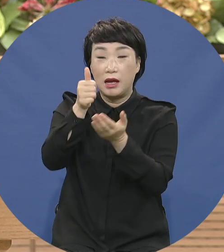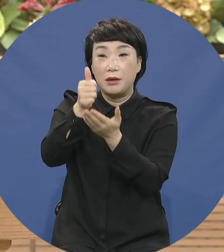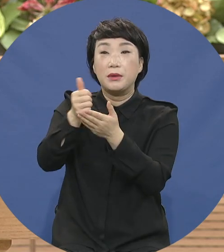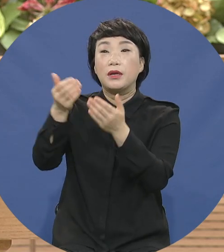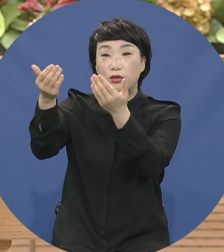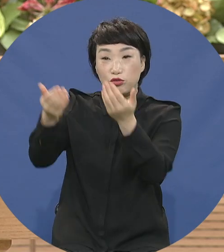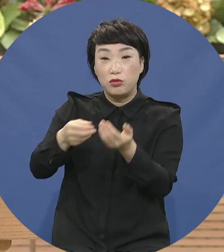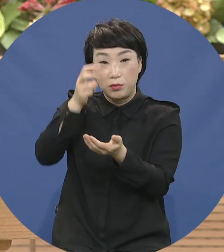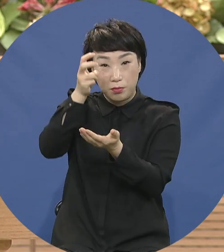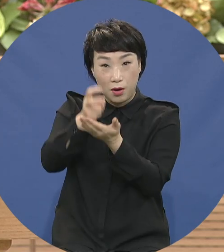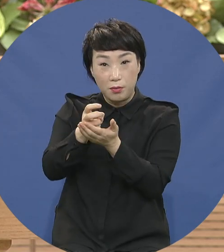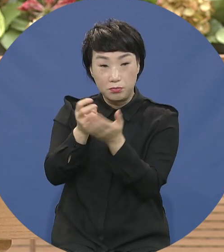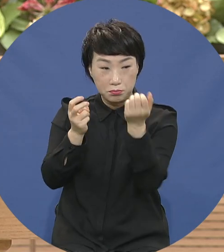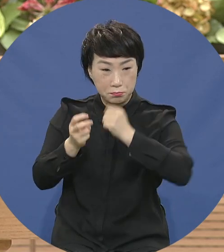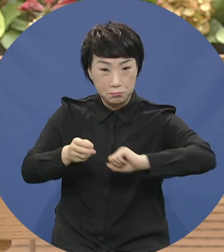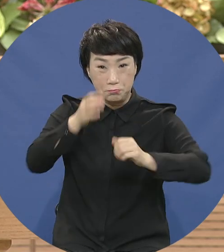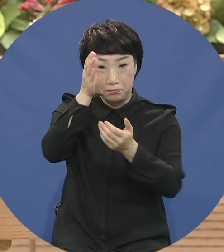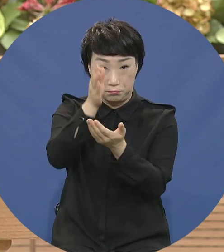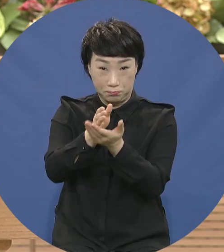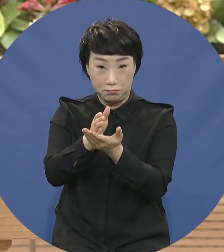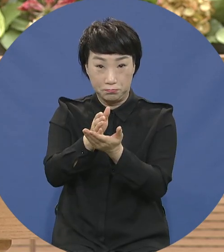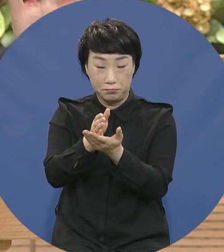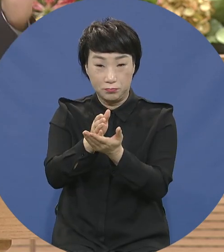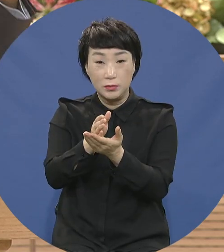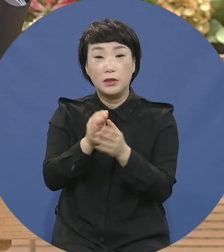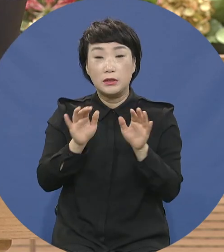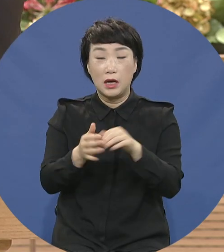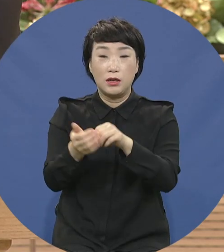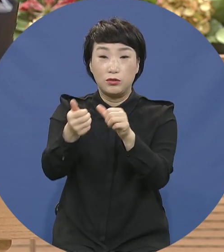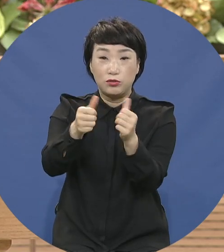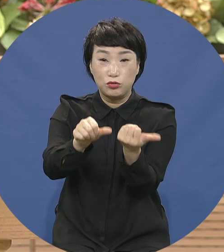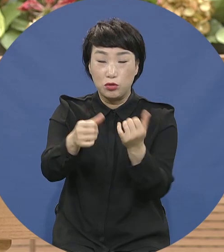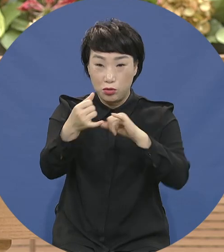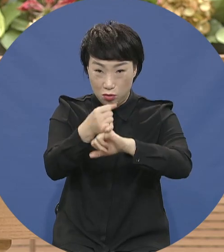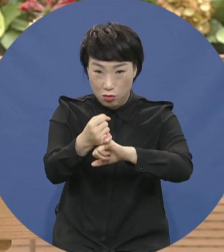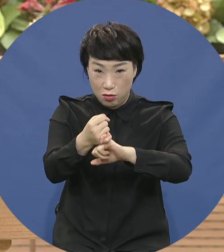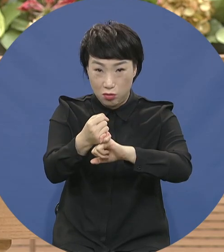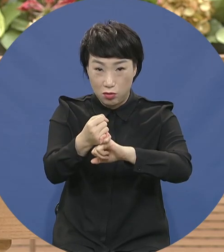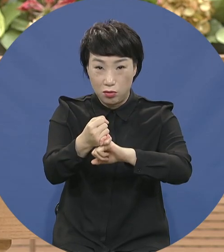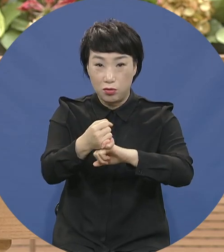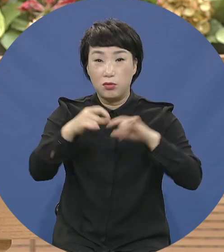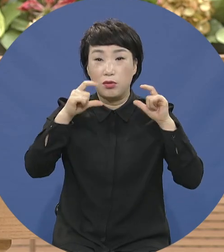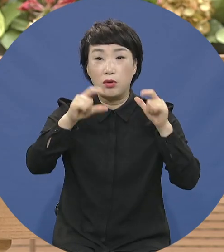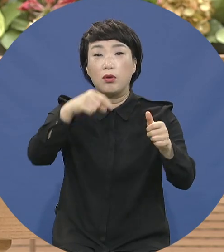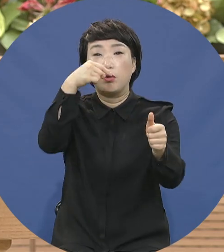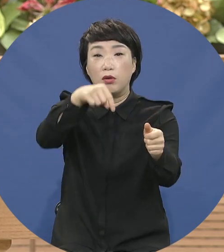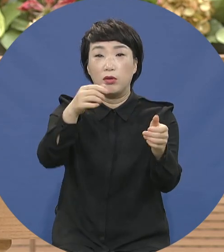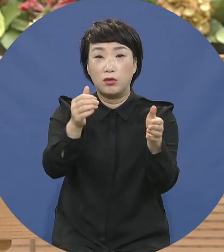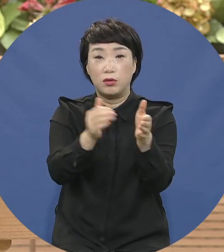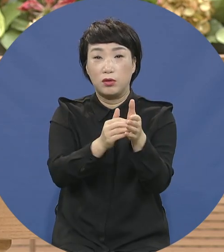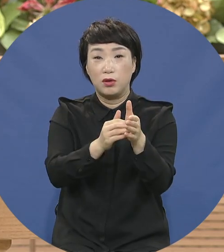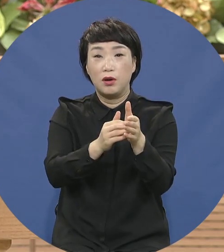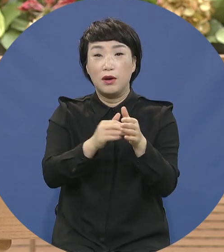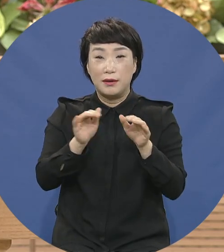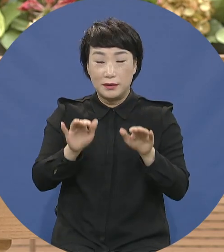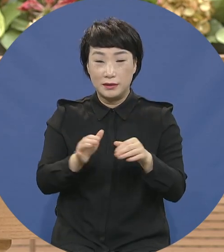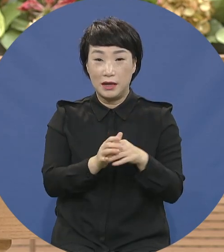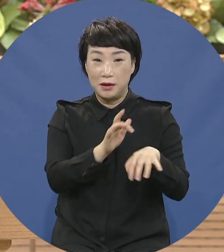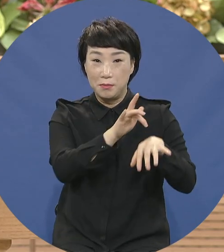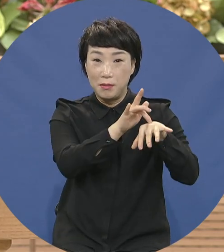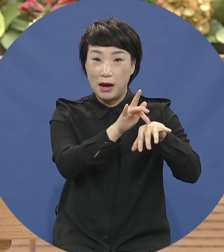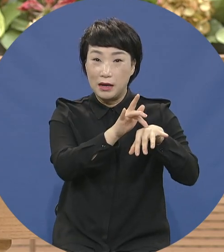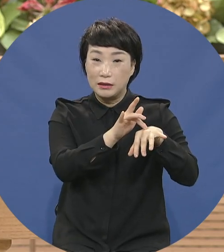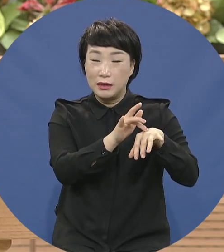주신 법을 범법하지 마라 정령 죽으리라 했는데